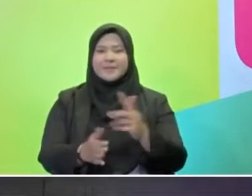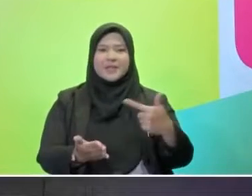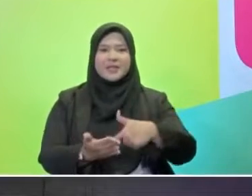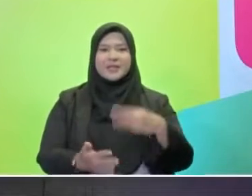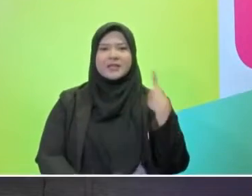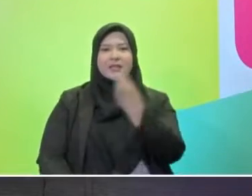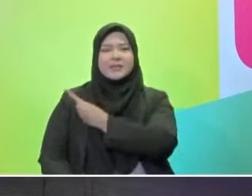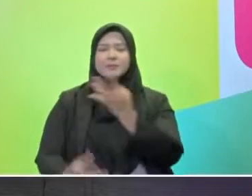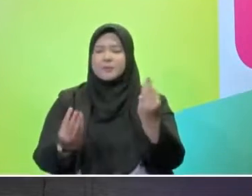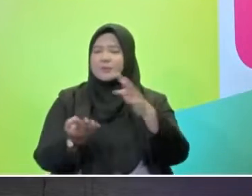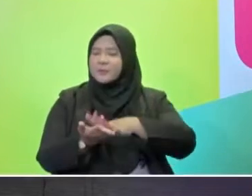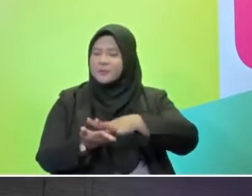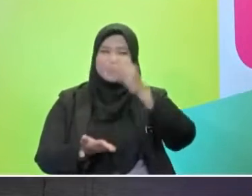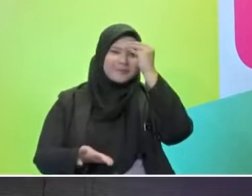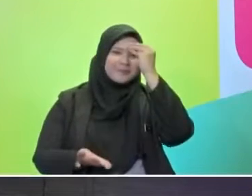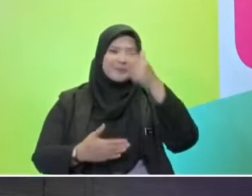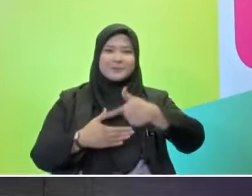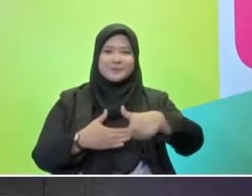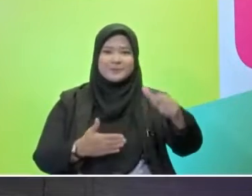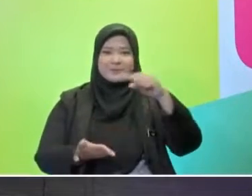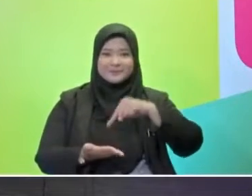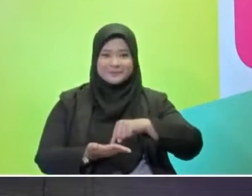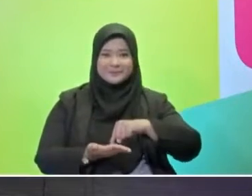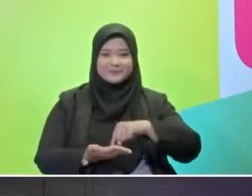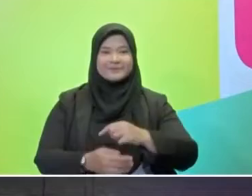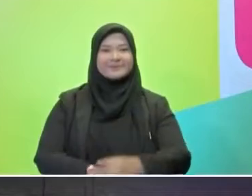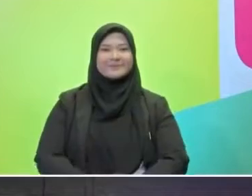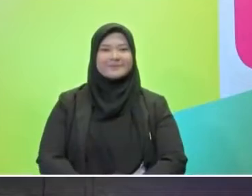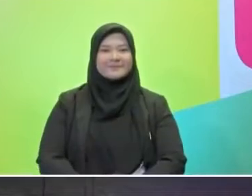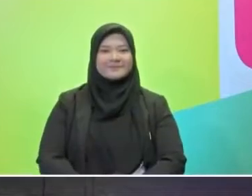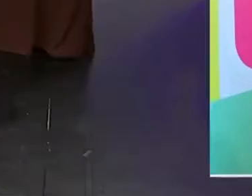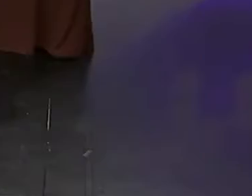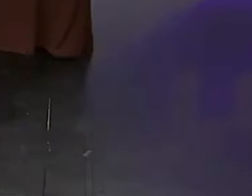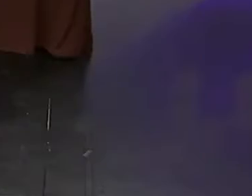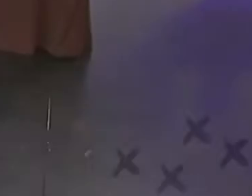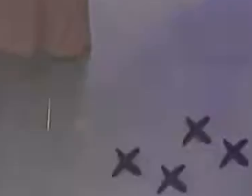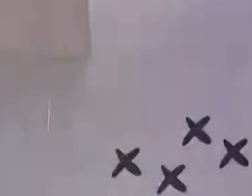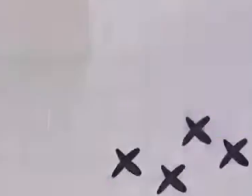di Malaysia kan, cikgu? Betul. Baik, kita jumpa selepas ini di Didik TV KPM.